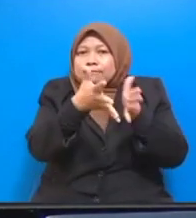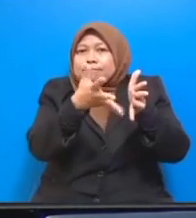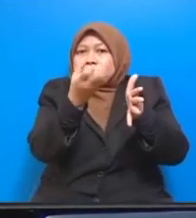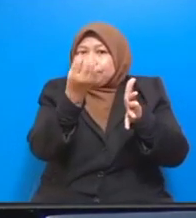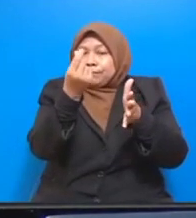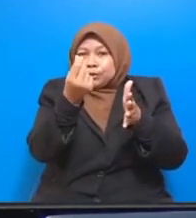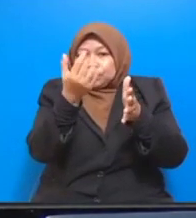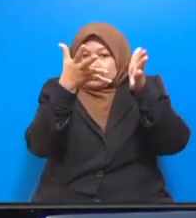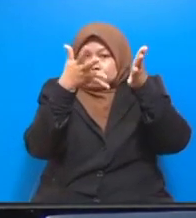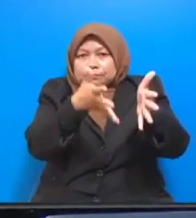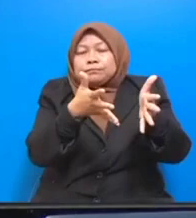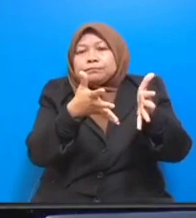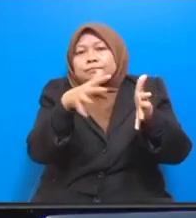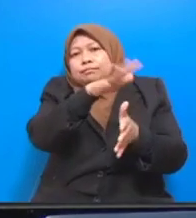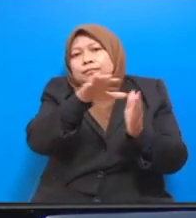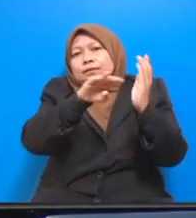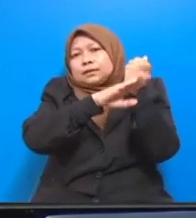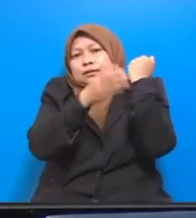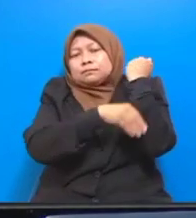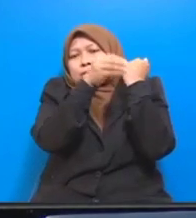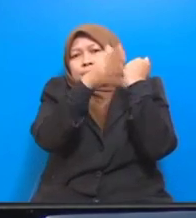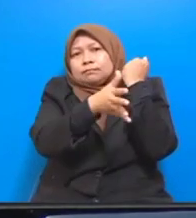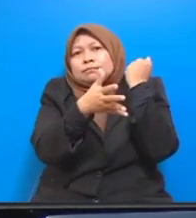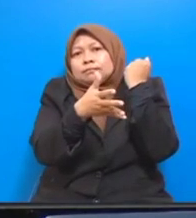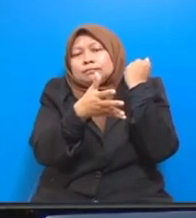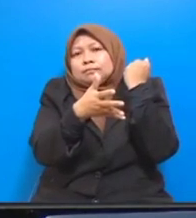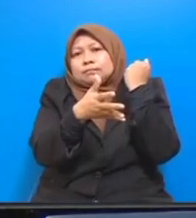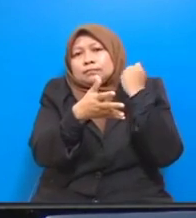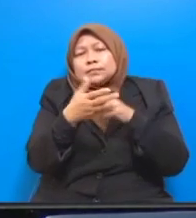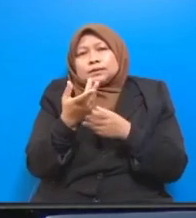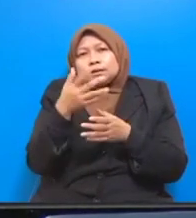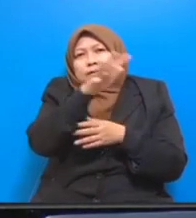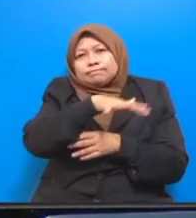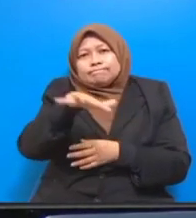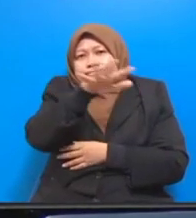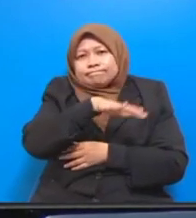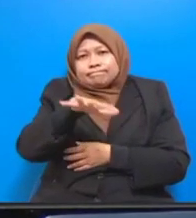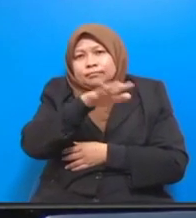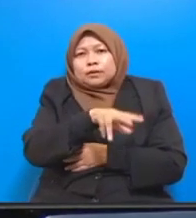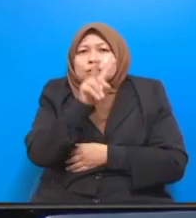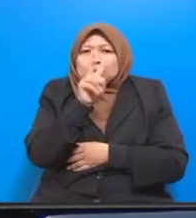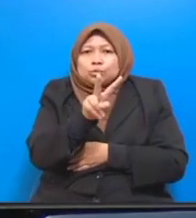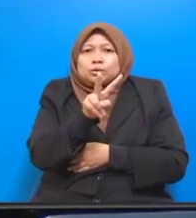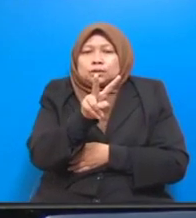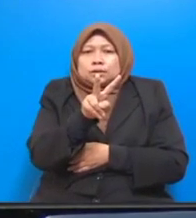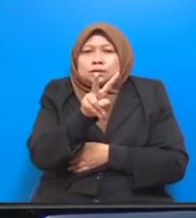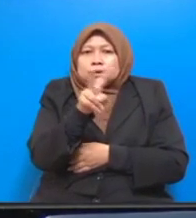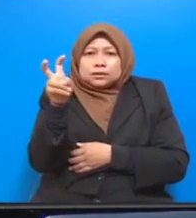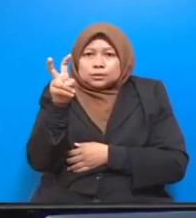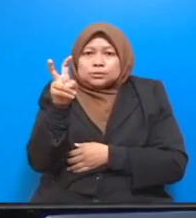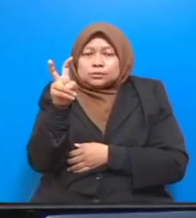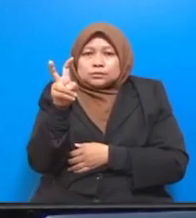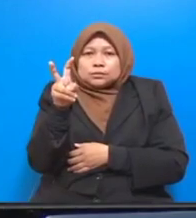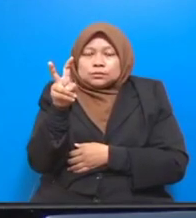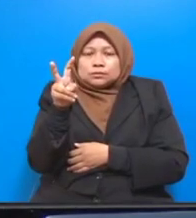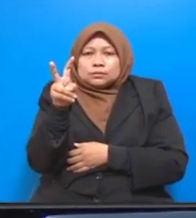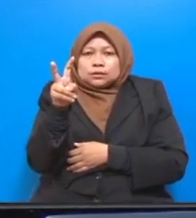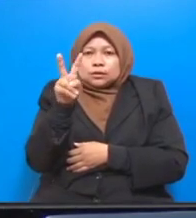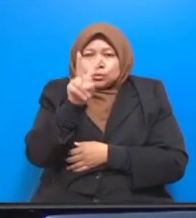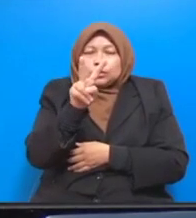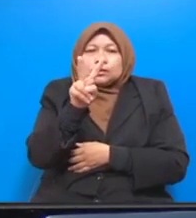direcord kan oleh account amanah tabung harapan malaysia adalah sebanyak 200 hai